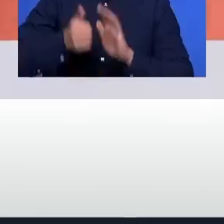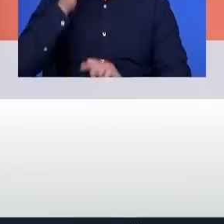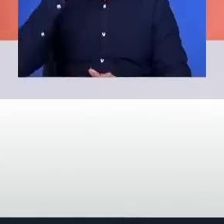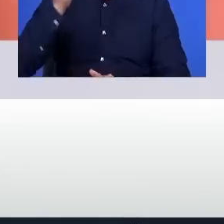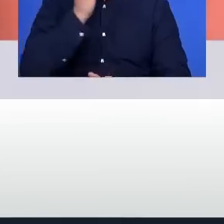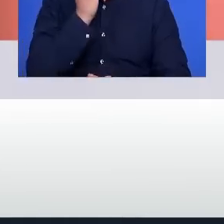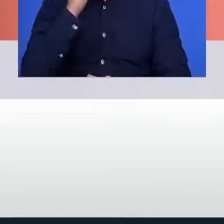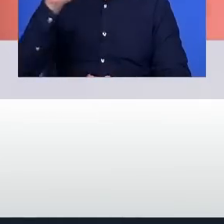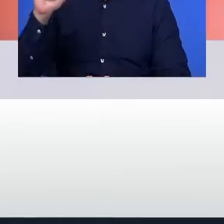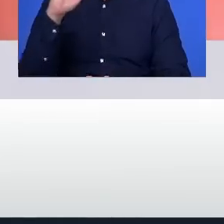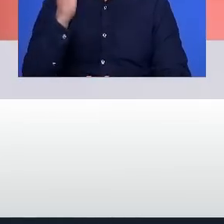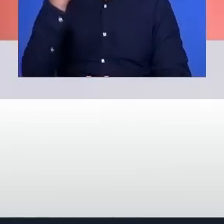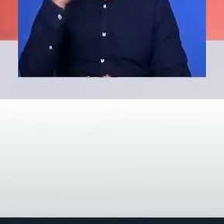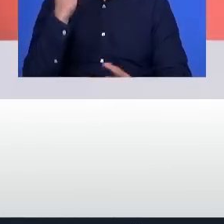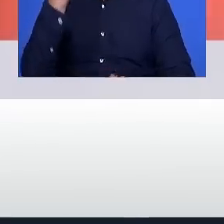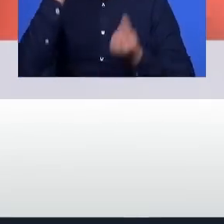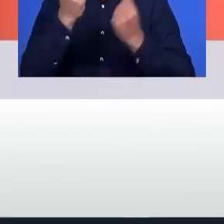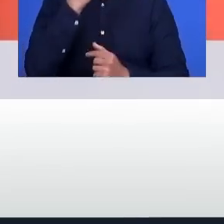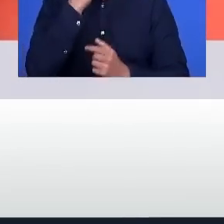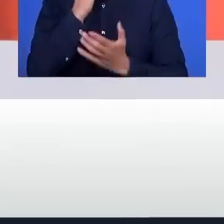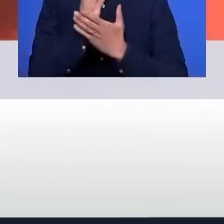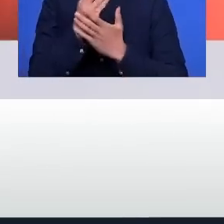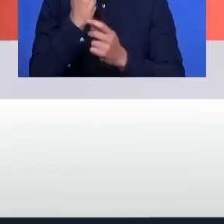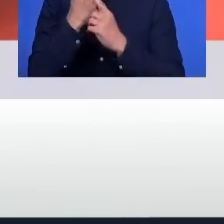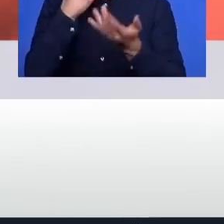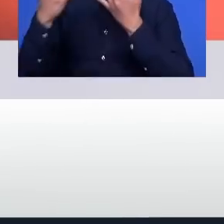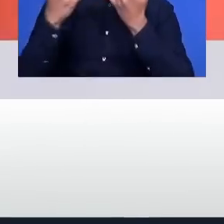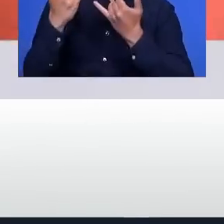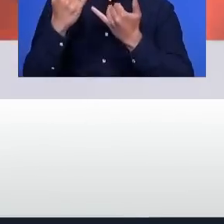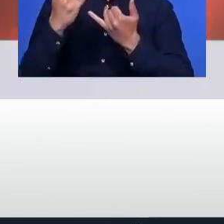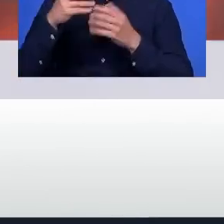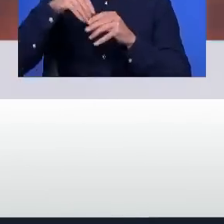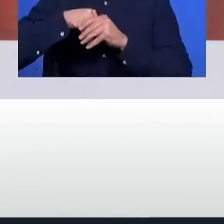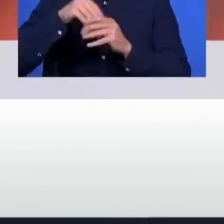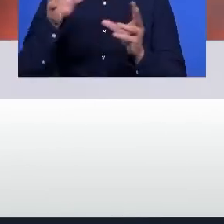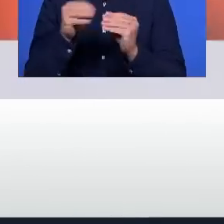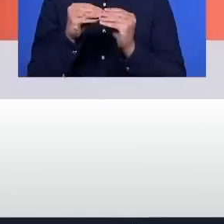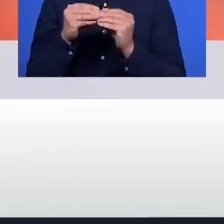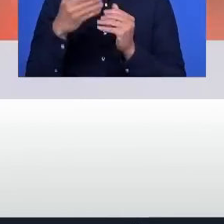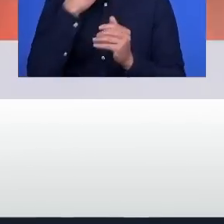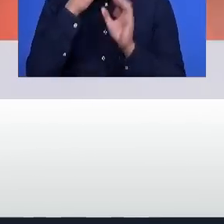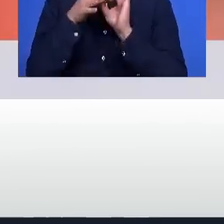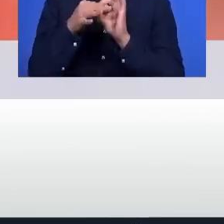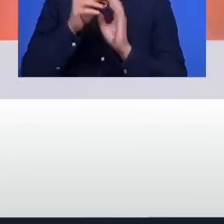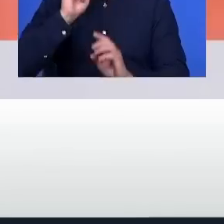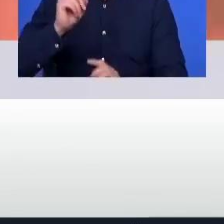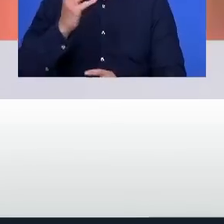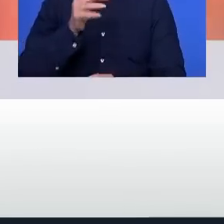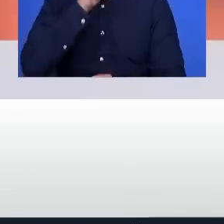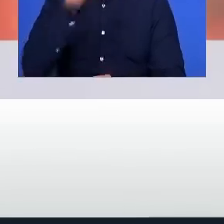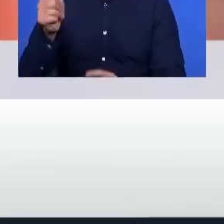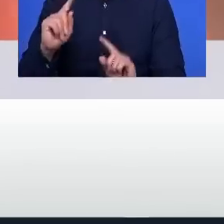אלי כהן. היו כמה ניסיונות לערוך את אותה שיחת טלפון, כולל באמצעות מתווכים, אבל זה פשוט לא